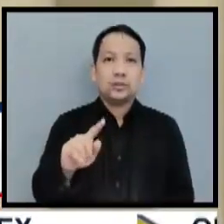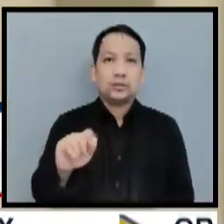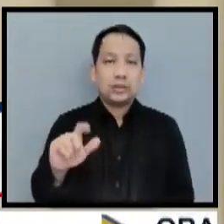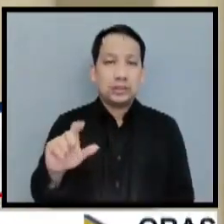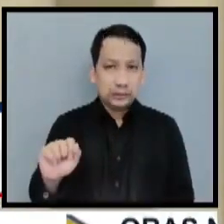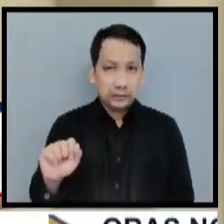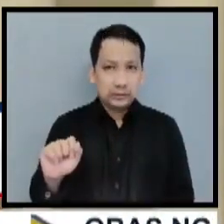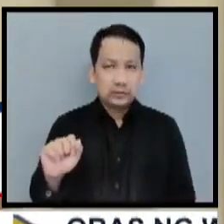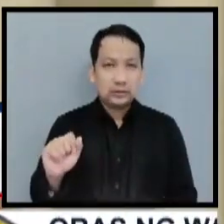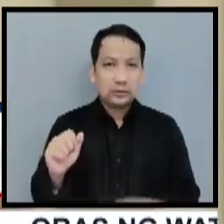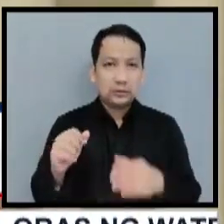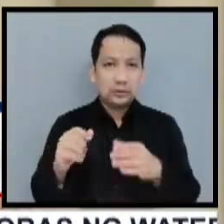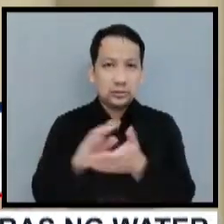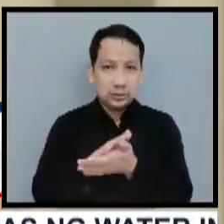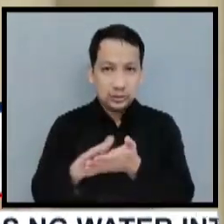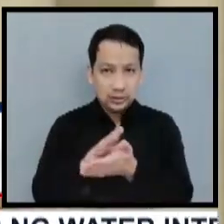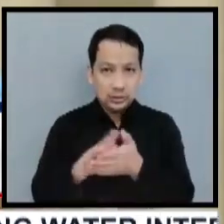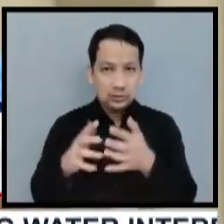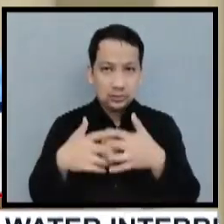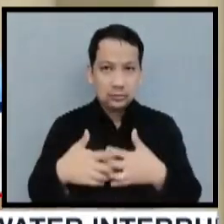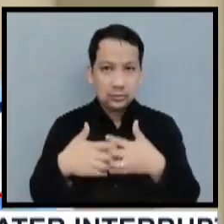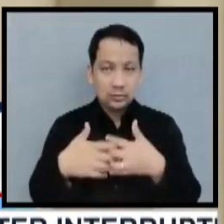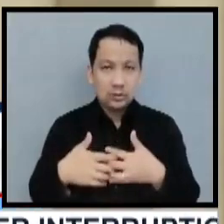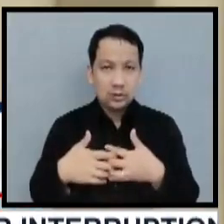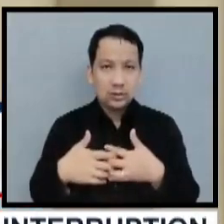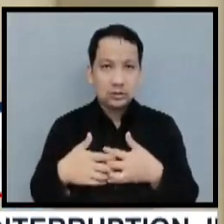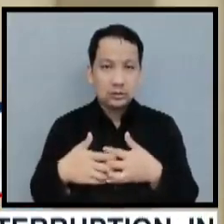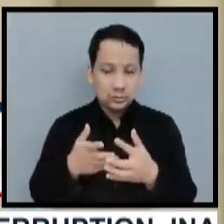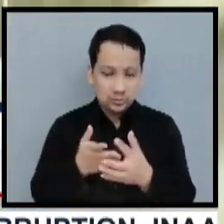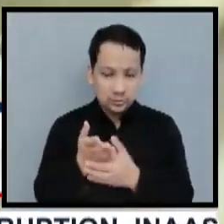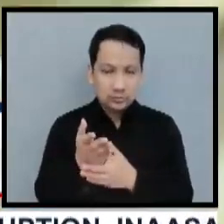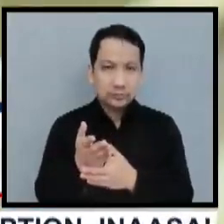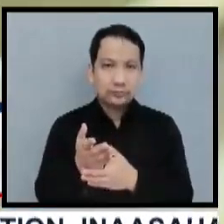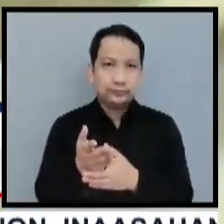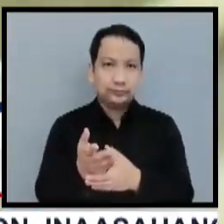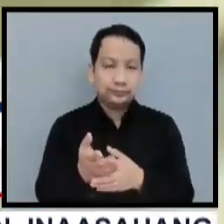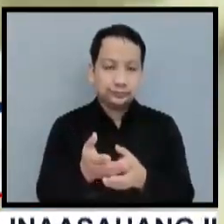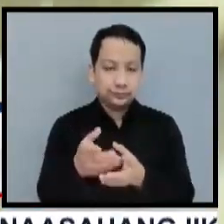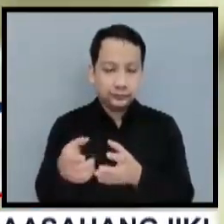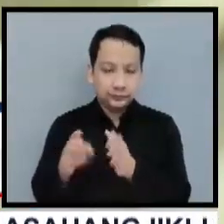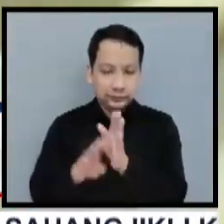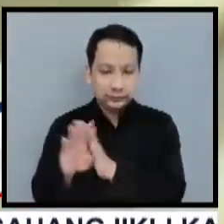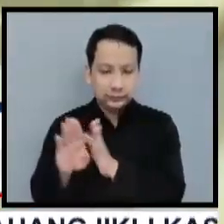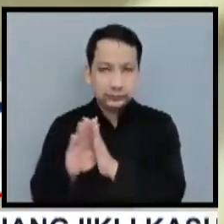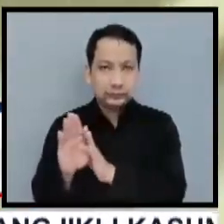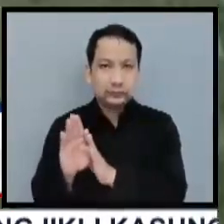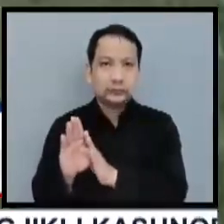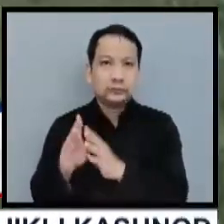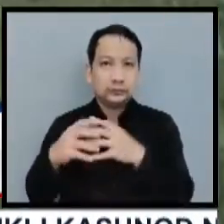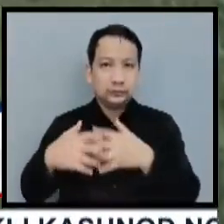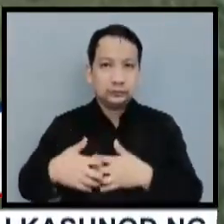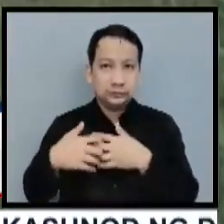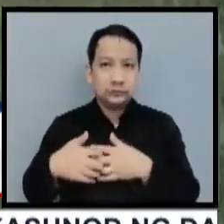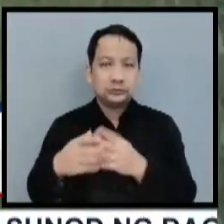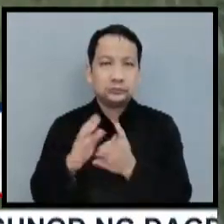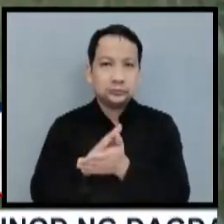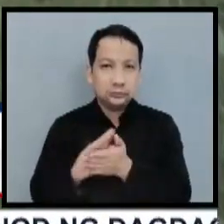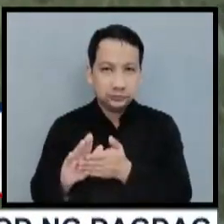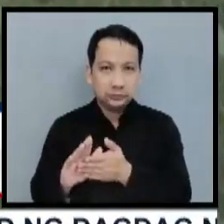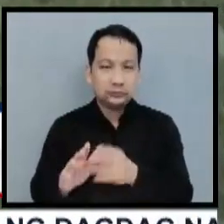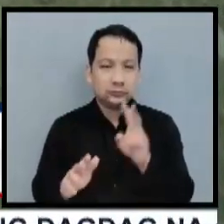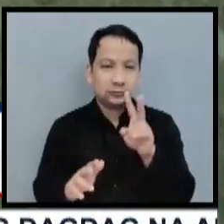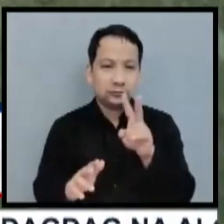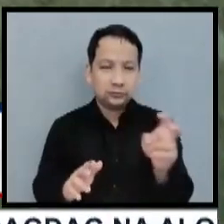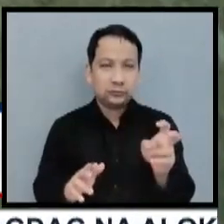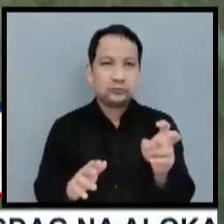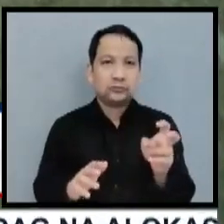has mentioned, ini-improve po namin yung cleaning capacity. Pero mula sa higit 200,000 customer,